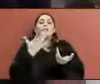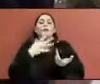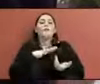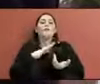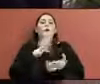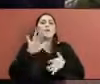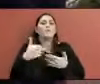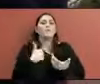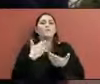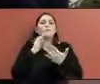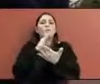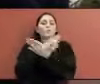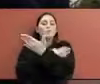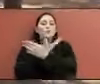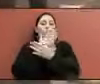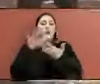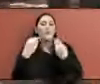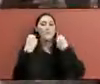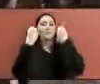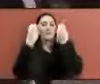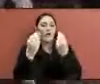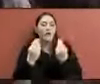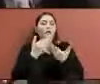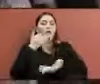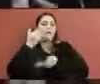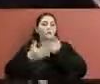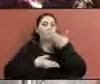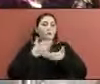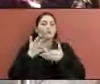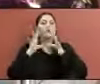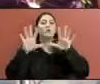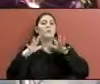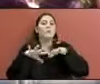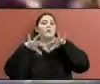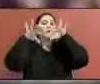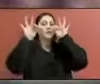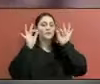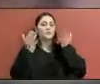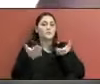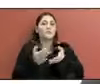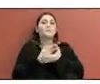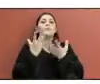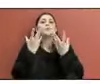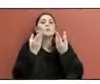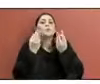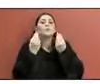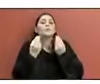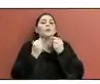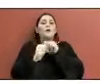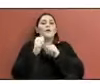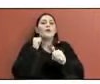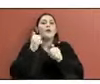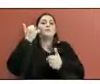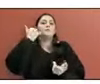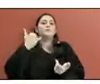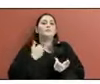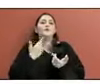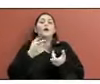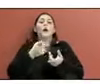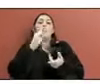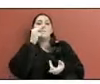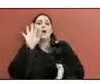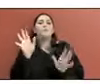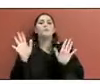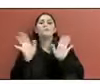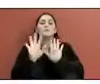de kendilerine takdim ettik ve şu anda bundan çok güzel olumlu dönüşler alıyoruz. Tabii bu noktada